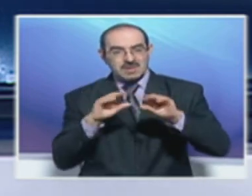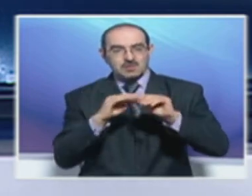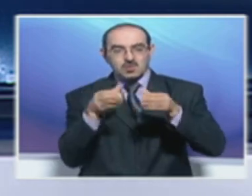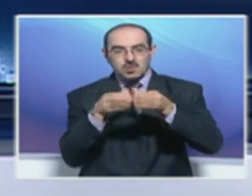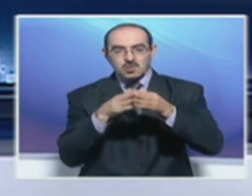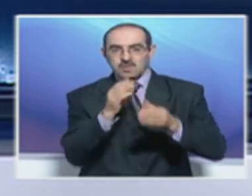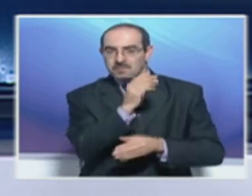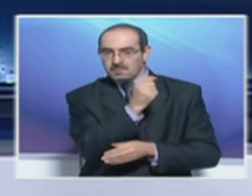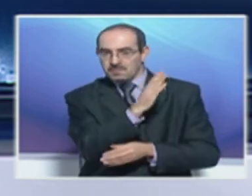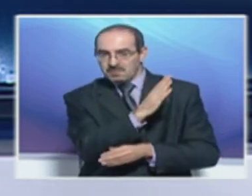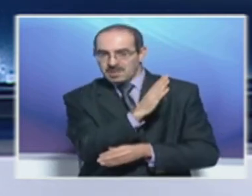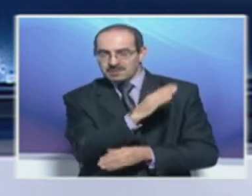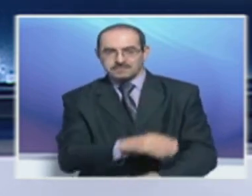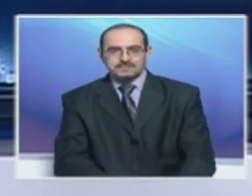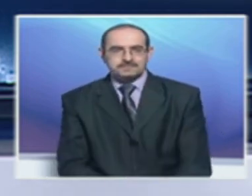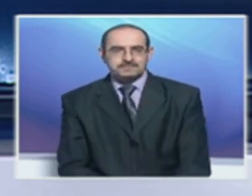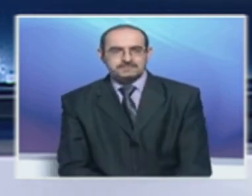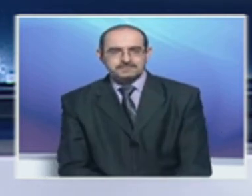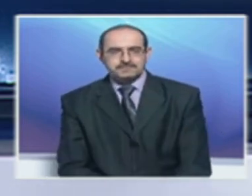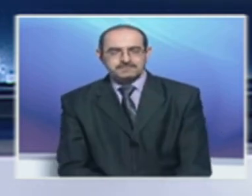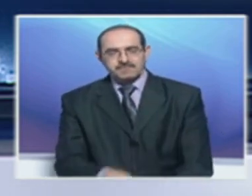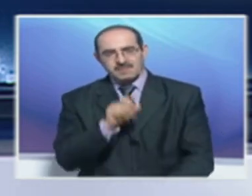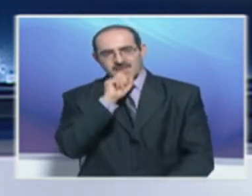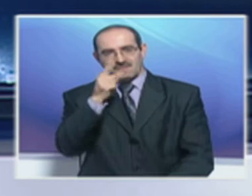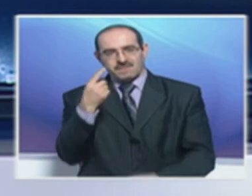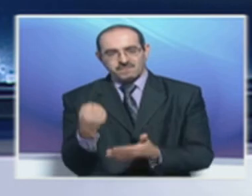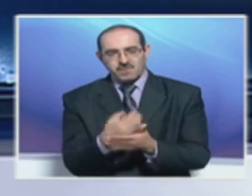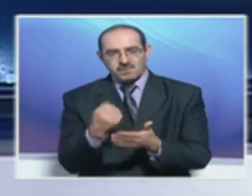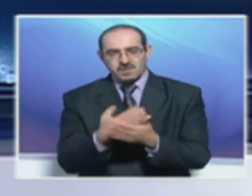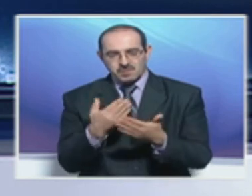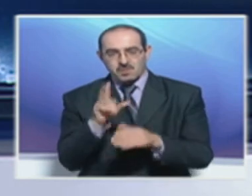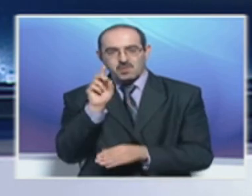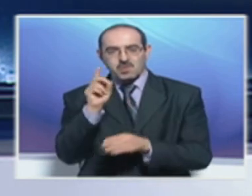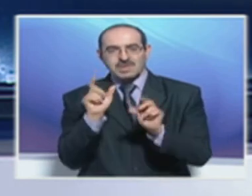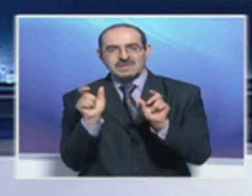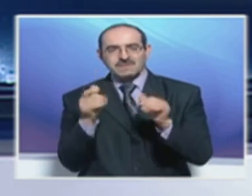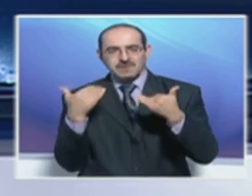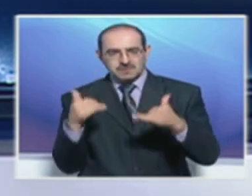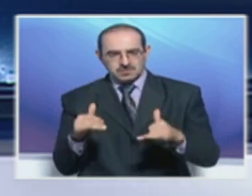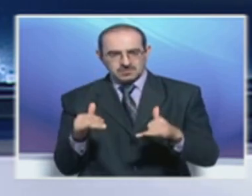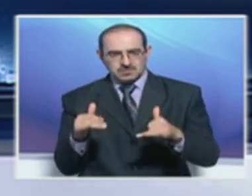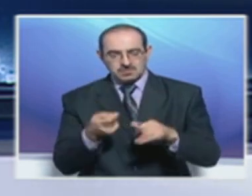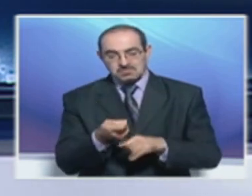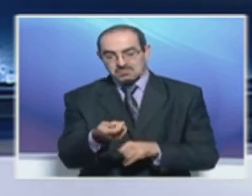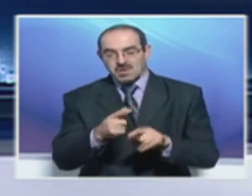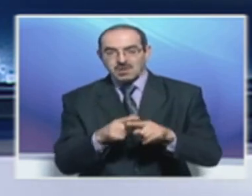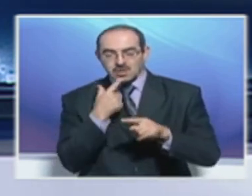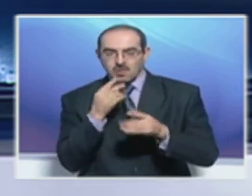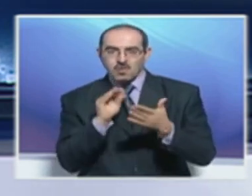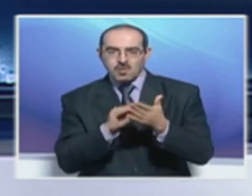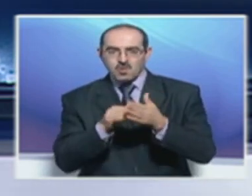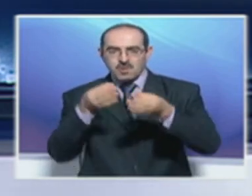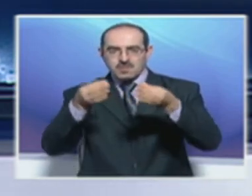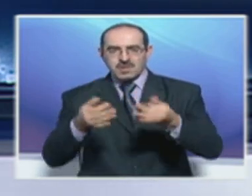الترتيب للمجموعة الثانية. بالرياضة نختم هذه النشرة، قدمناها لكم من تلفزيون الجزائر. بعد قليل يصحبكم الزميل